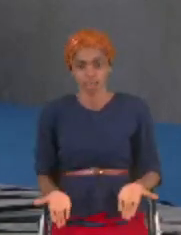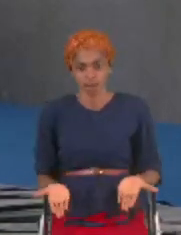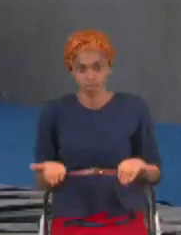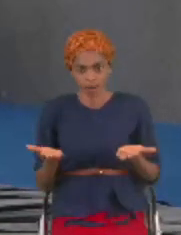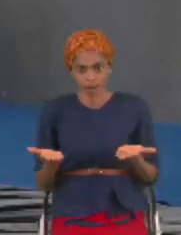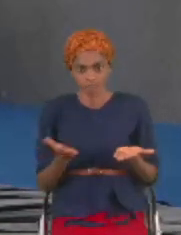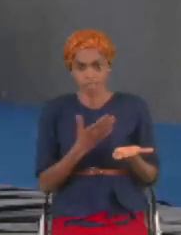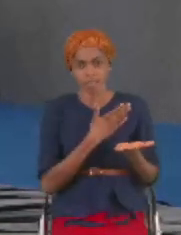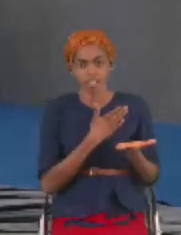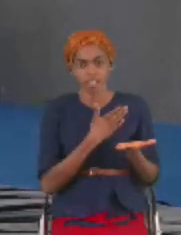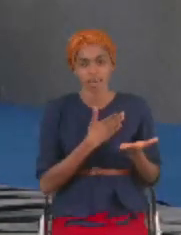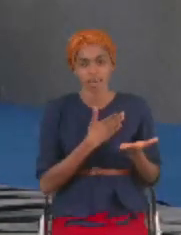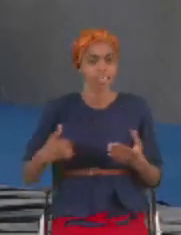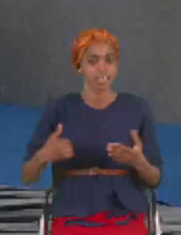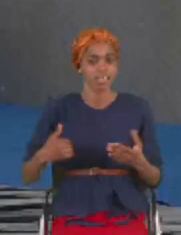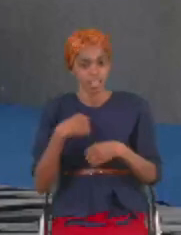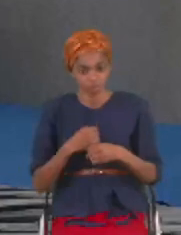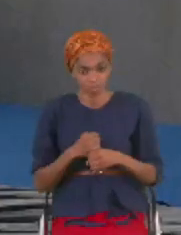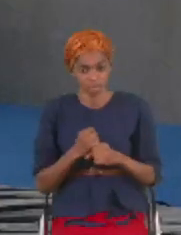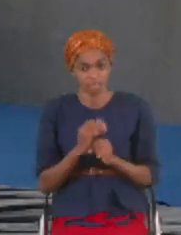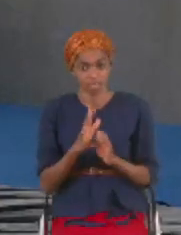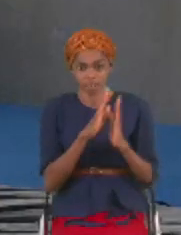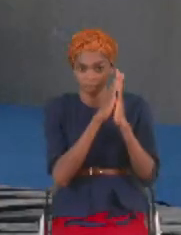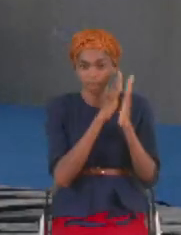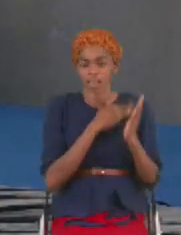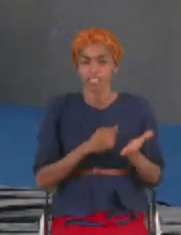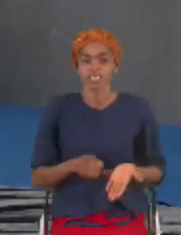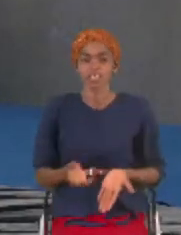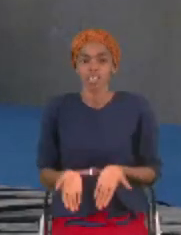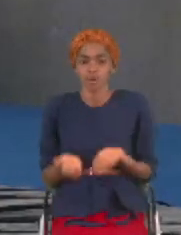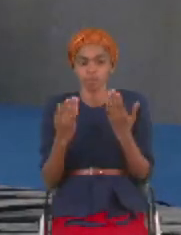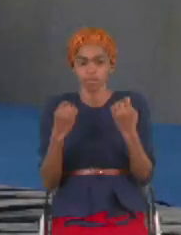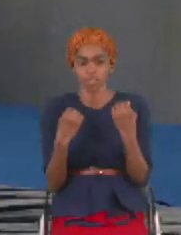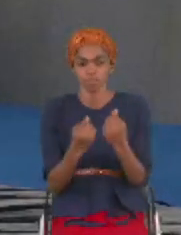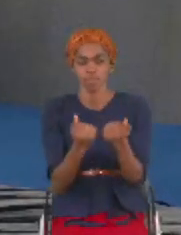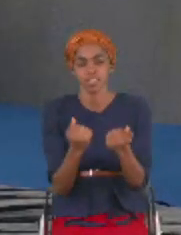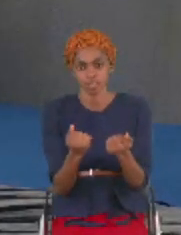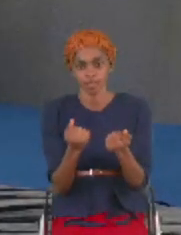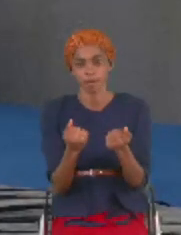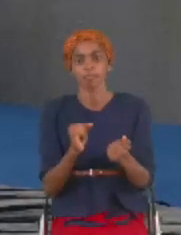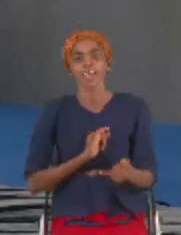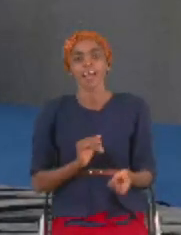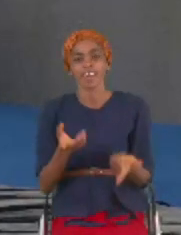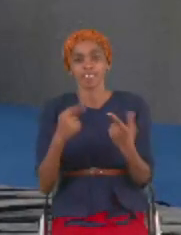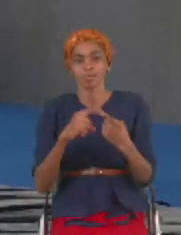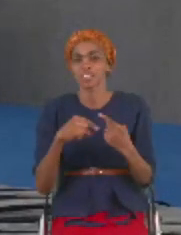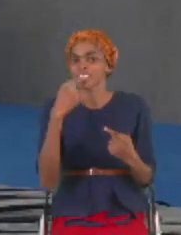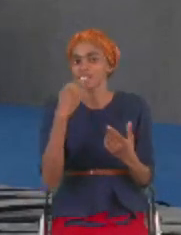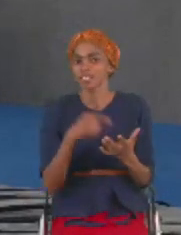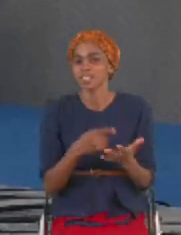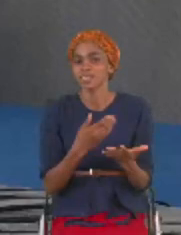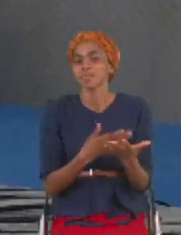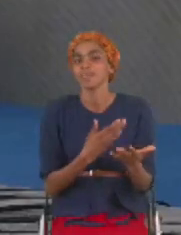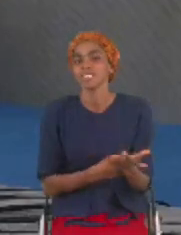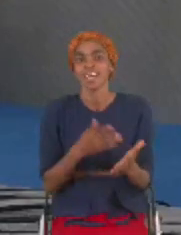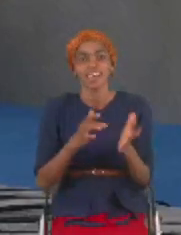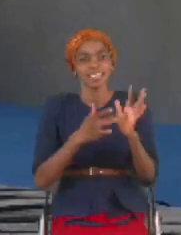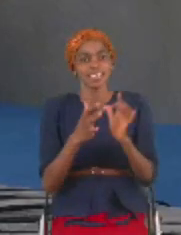et eyrolles tholy et aussitôt il seul au bar je viens te dit ce matin